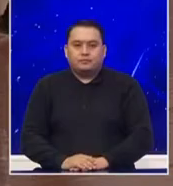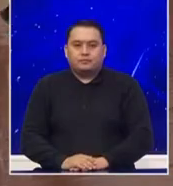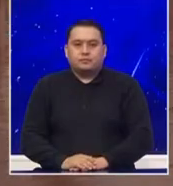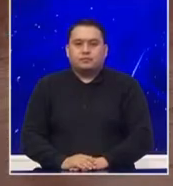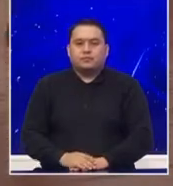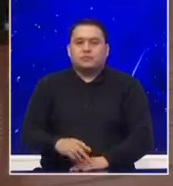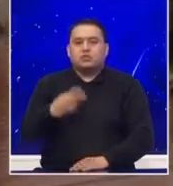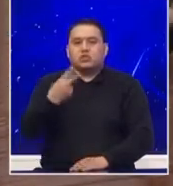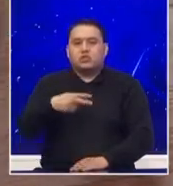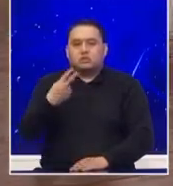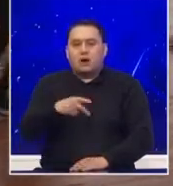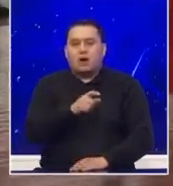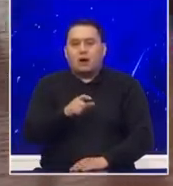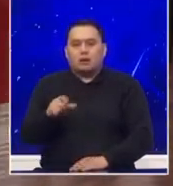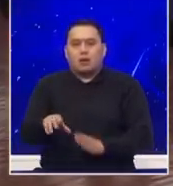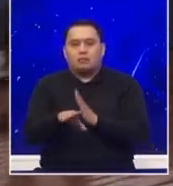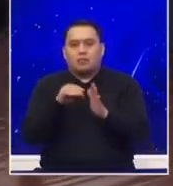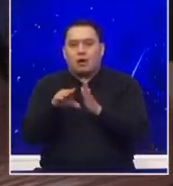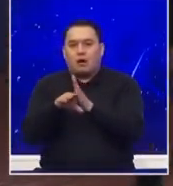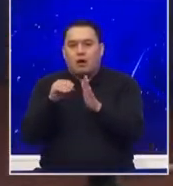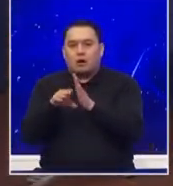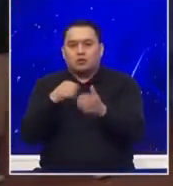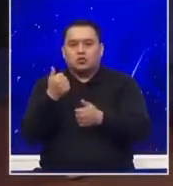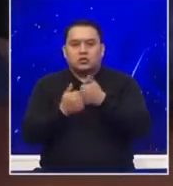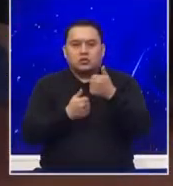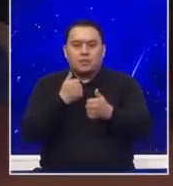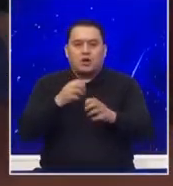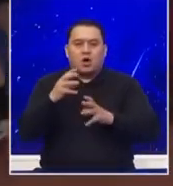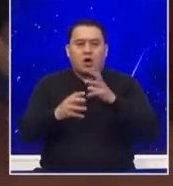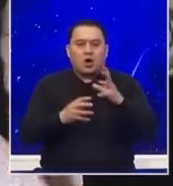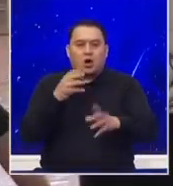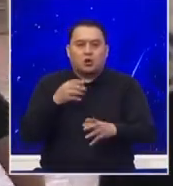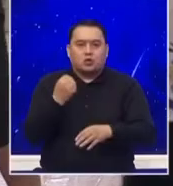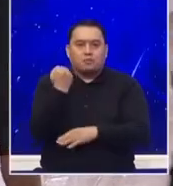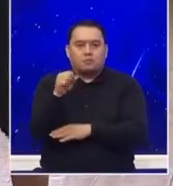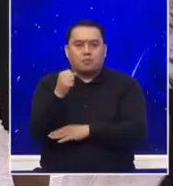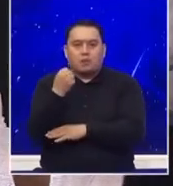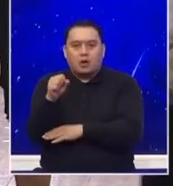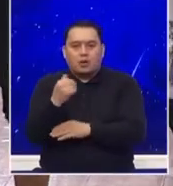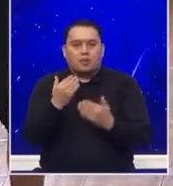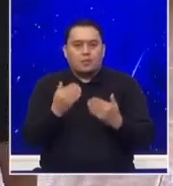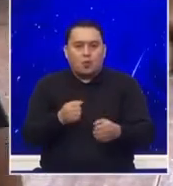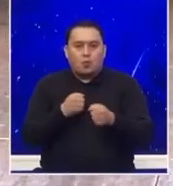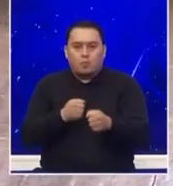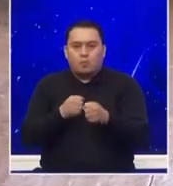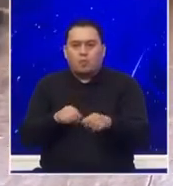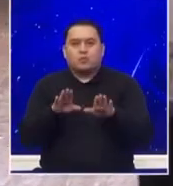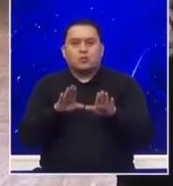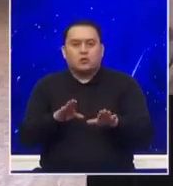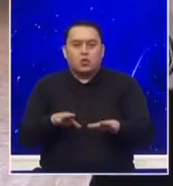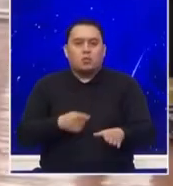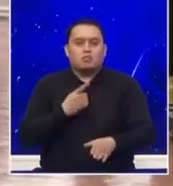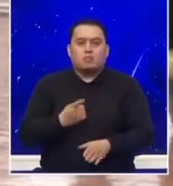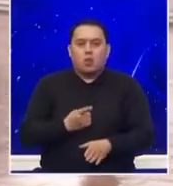20-ға жуық боксшы алынған. Олардың барлығы Қазақстан чемпионаты мен халықаралық турнирлердің жүлдегерлері. Қазір былғары қолғап шеберлері ел